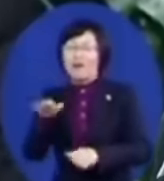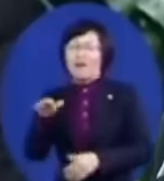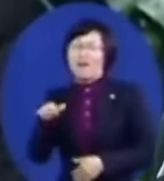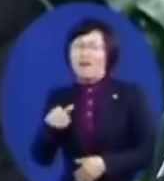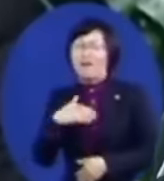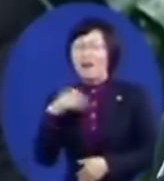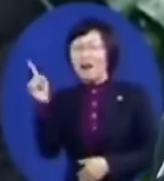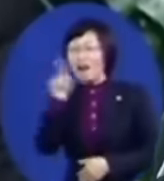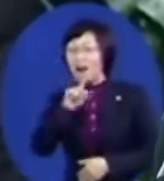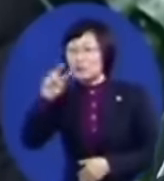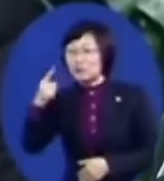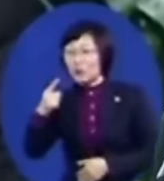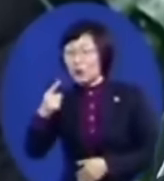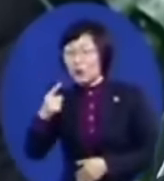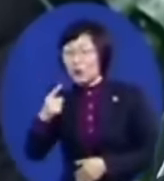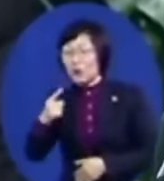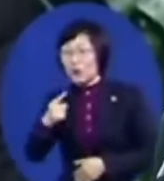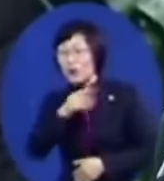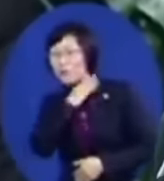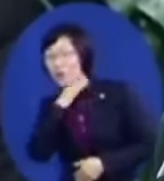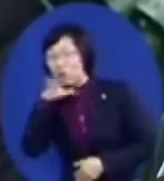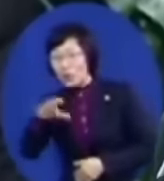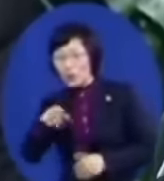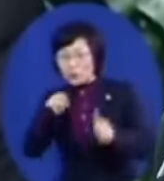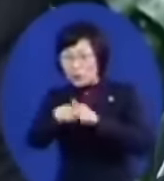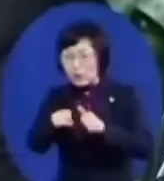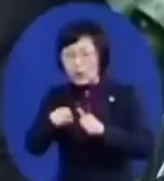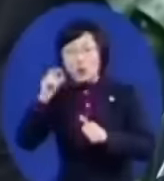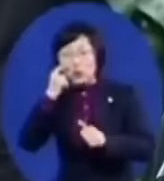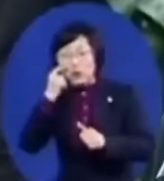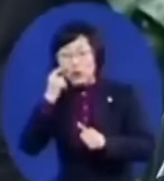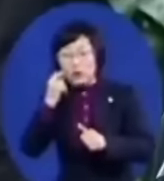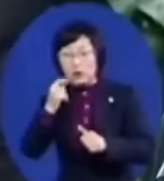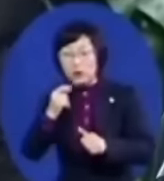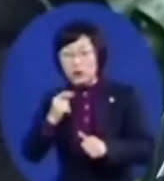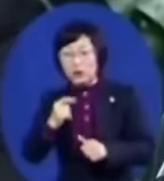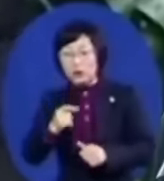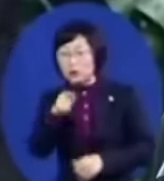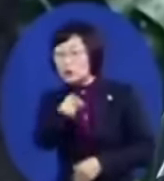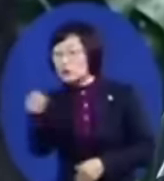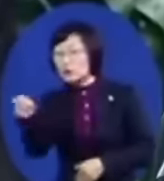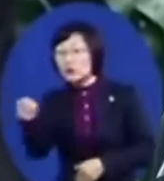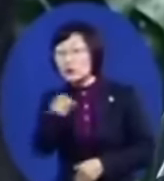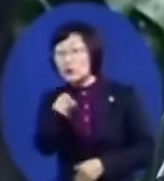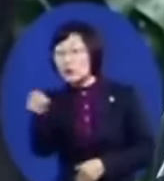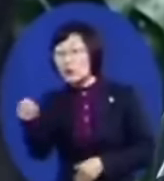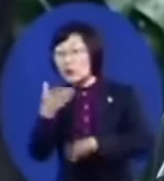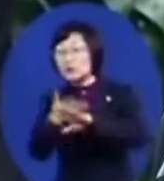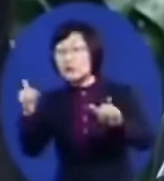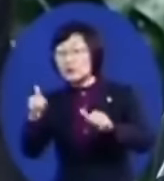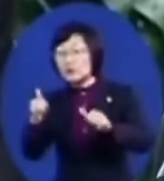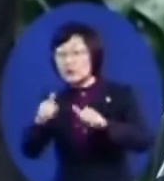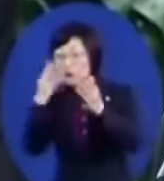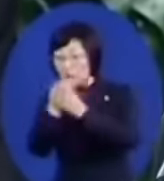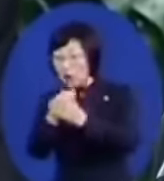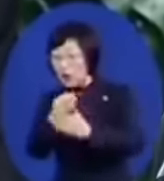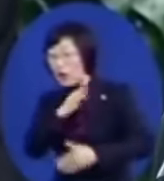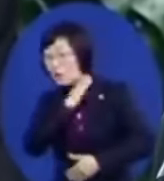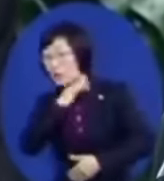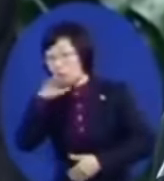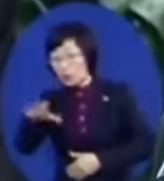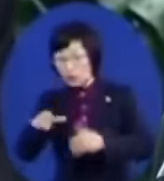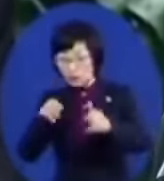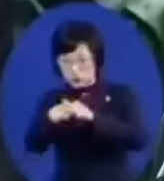안 보는 데서 이 새를 잡았어 오라 했죠. 그래 너희들은 아무도 안 보는 데서 잡았냐 하니까 다들 예, 아무도 안 보는